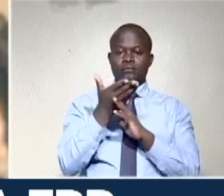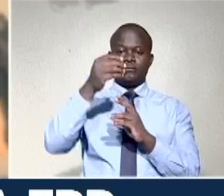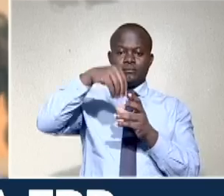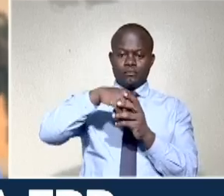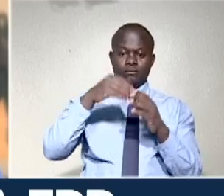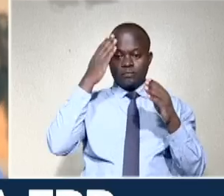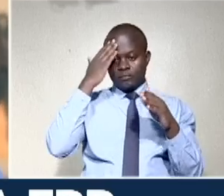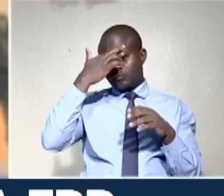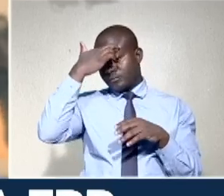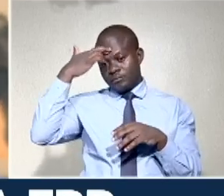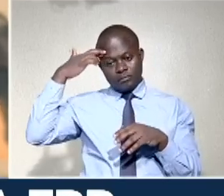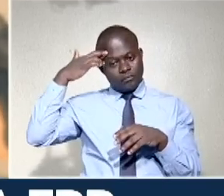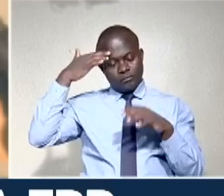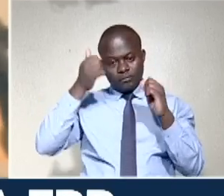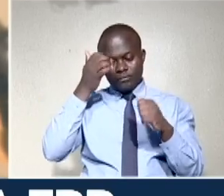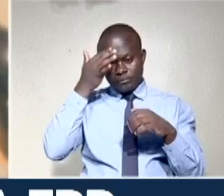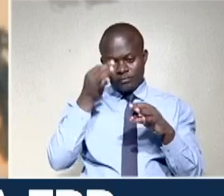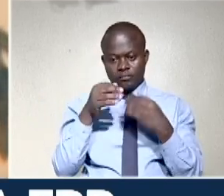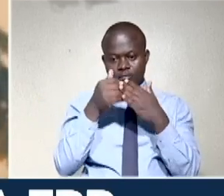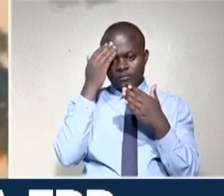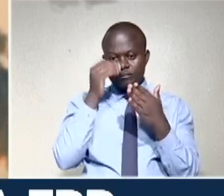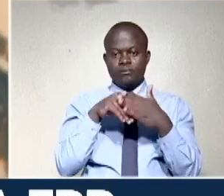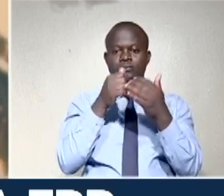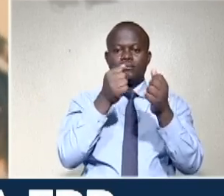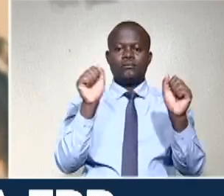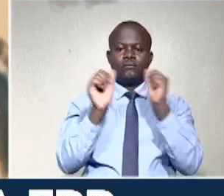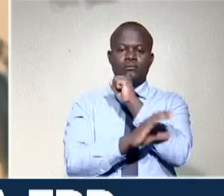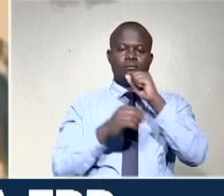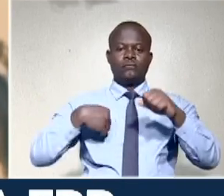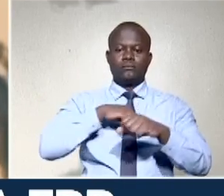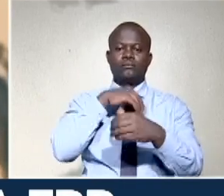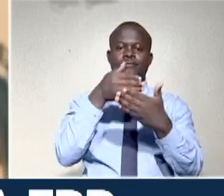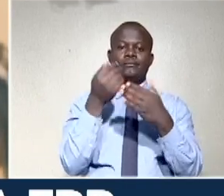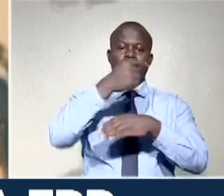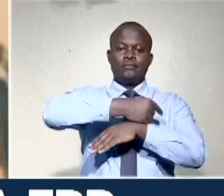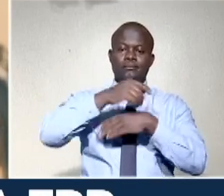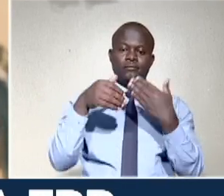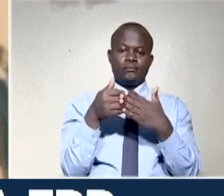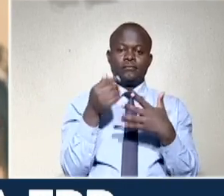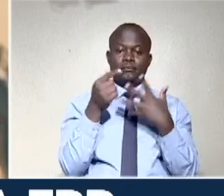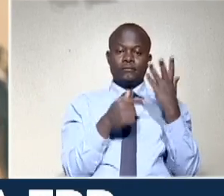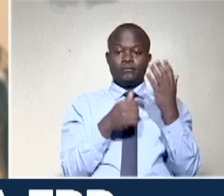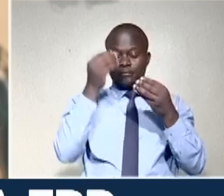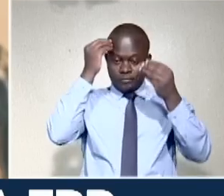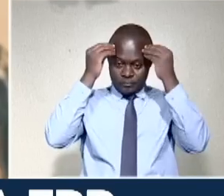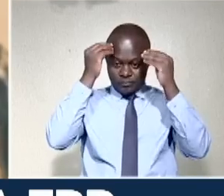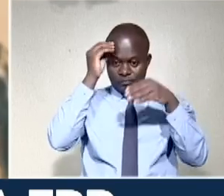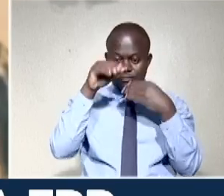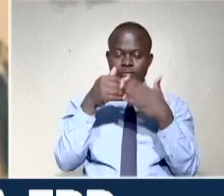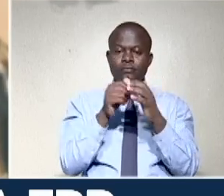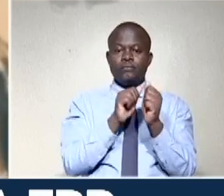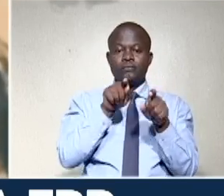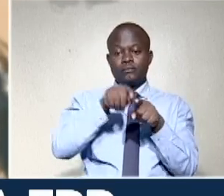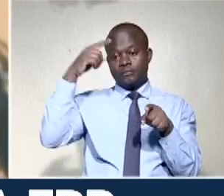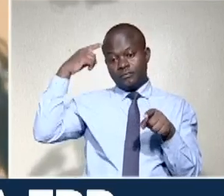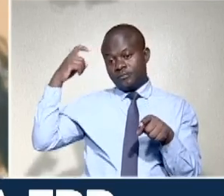impamvu bafashe uwo mugambi kugira ngo bahore igihugu cyacu kugeza uyu munsi noneho bakaba batwereka byari ibitekerezo byari bimeze nk'indoto